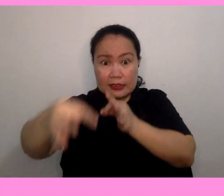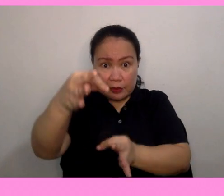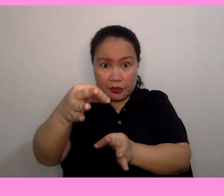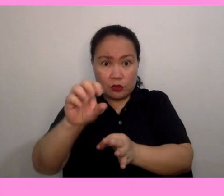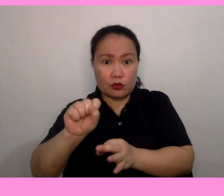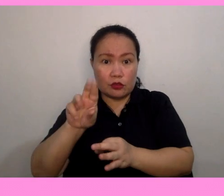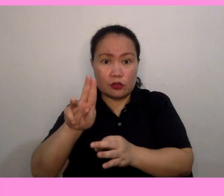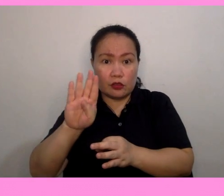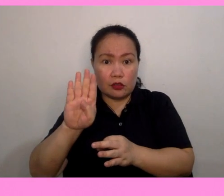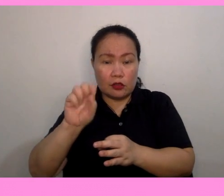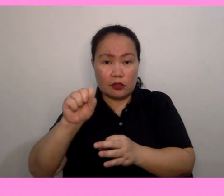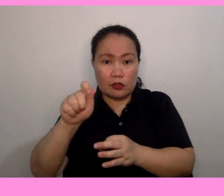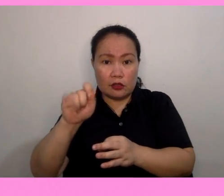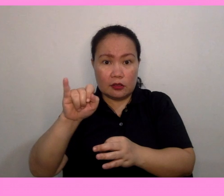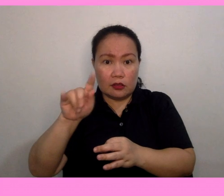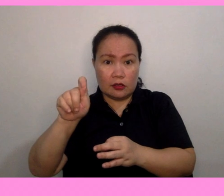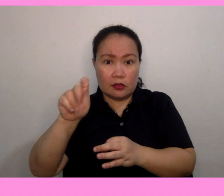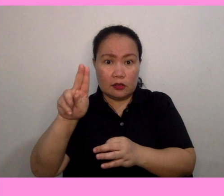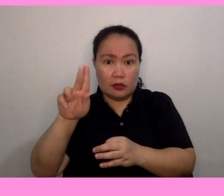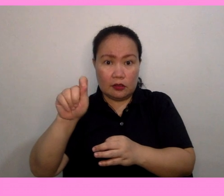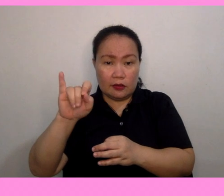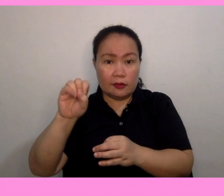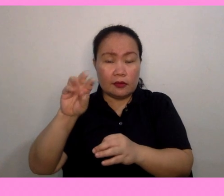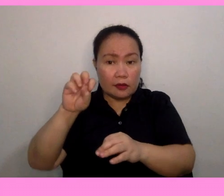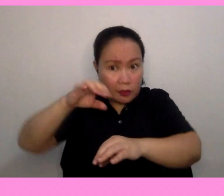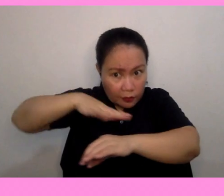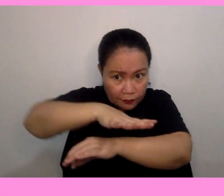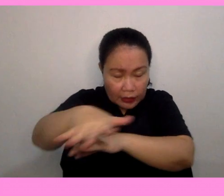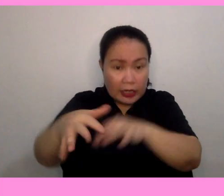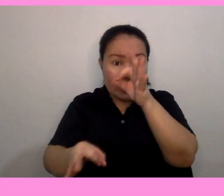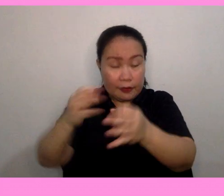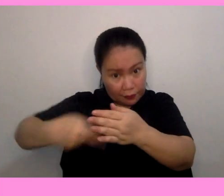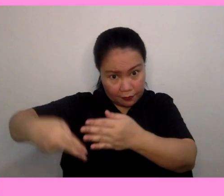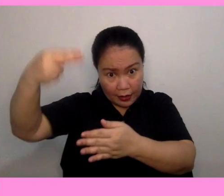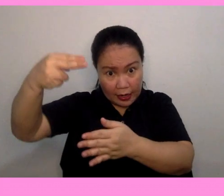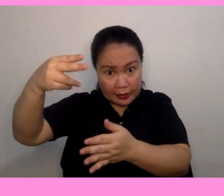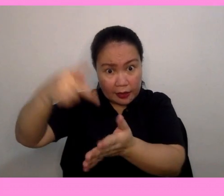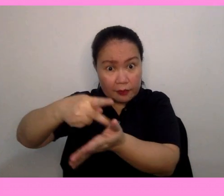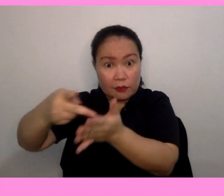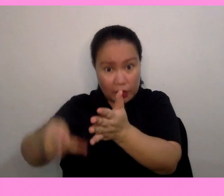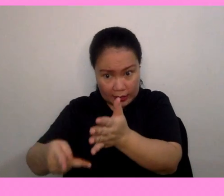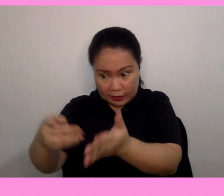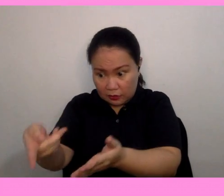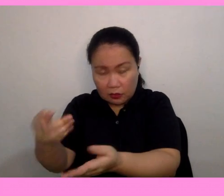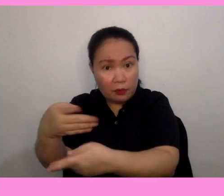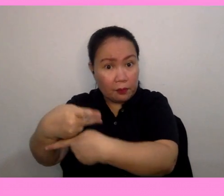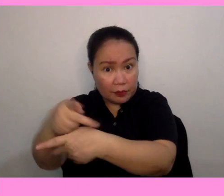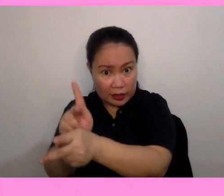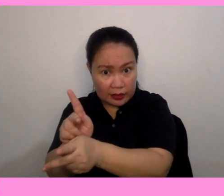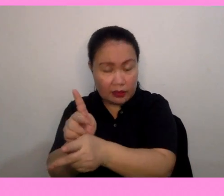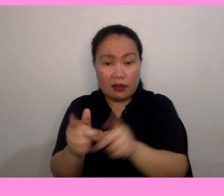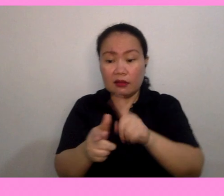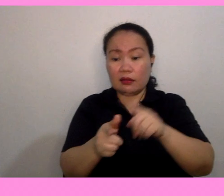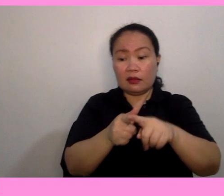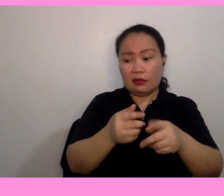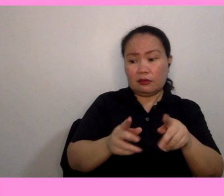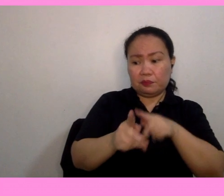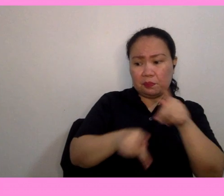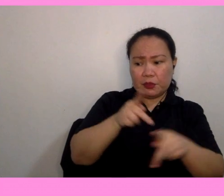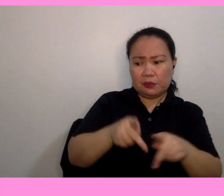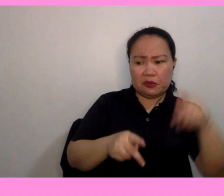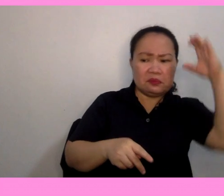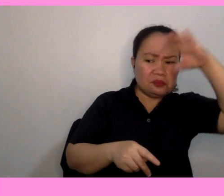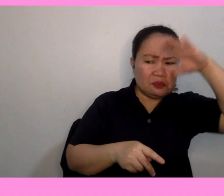substitution effect. Ipinahahayag nito na kapag tumaas ang presyo ng isang produkto, ang mga mamimili